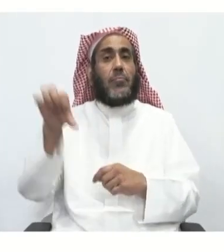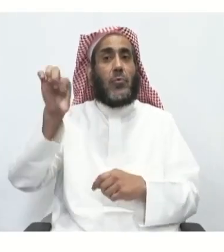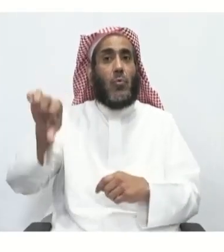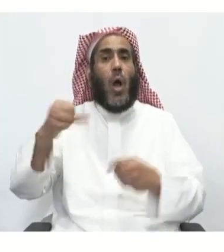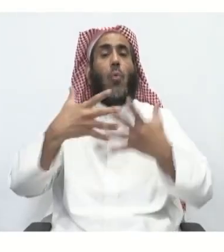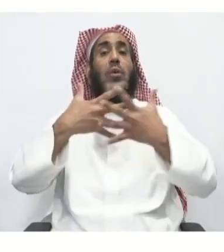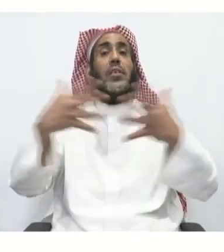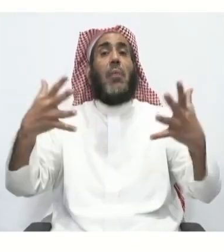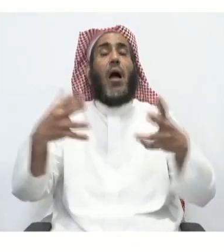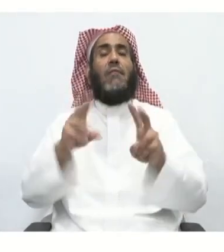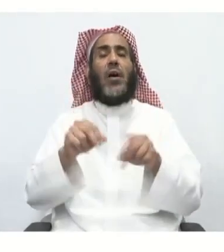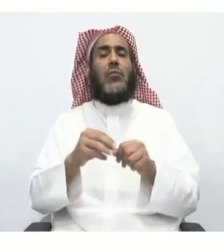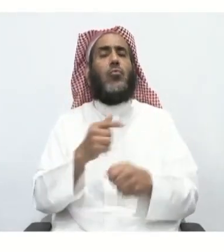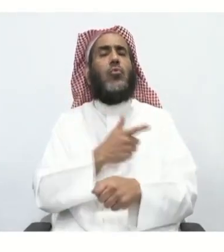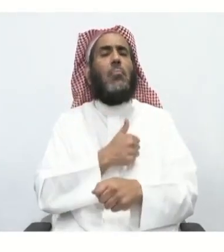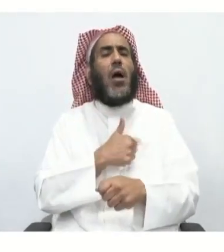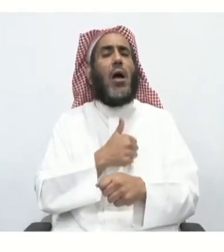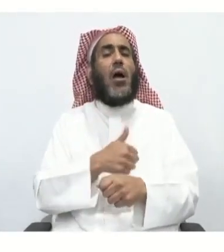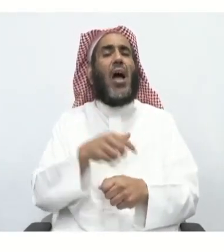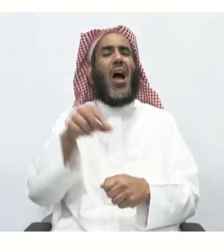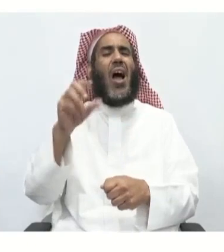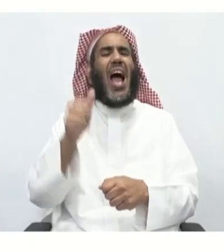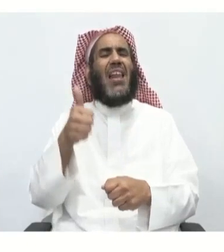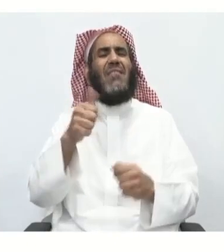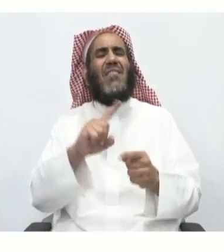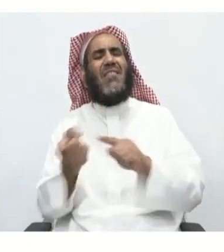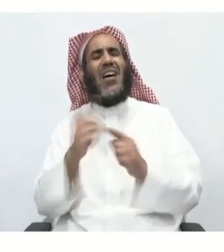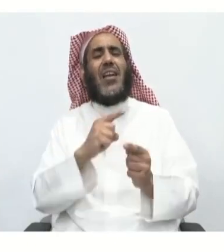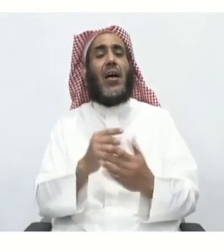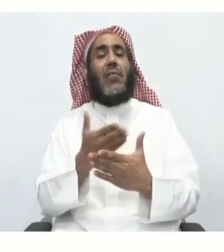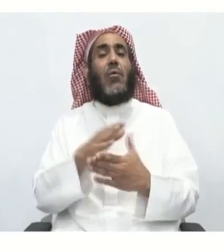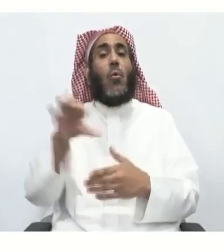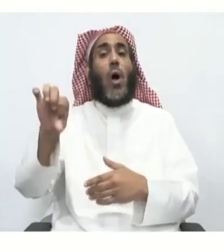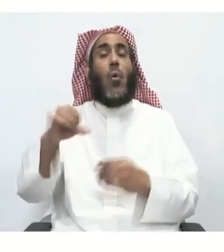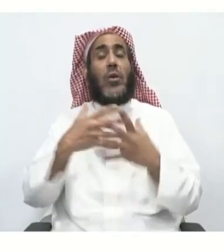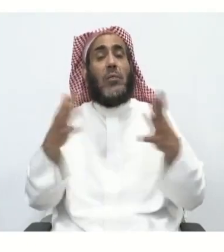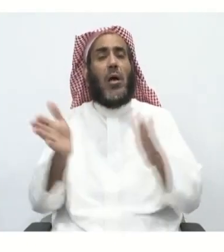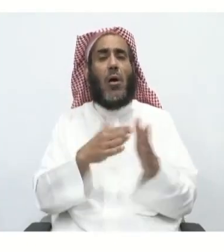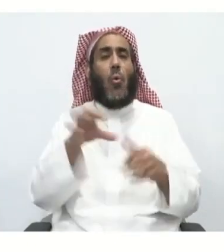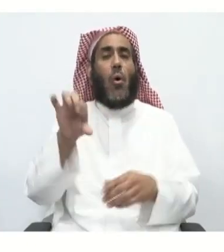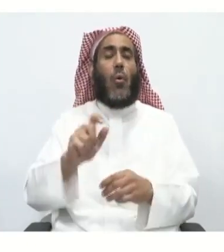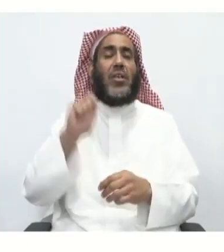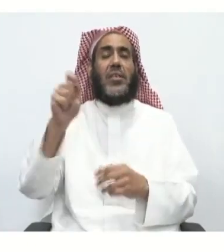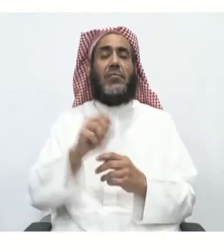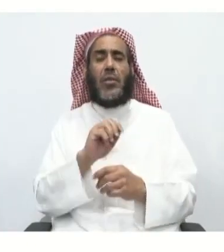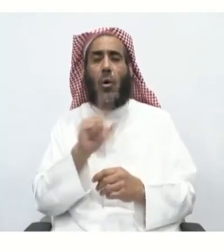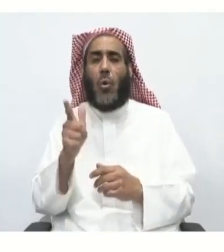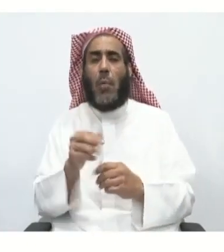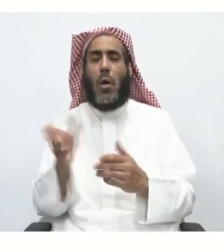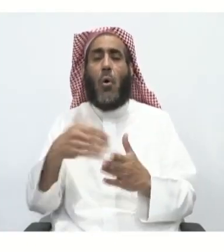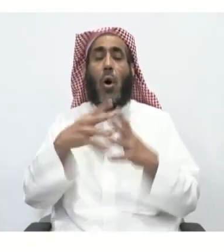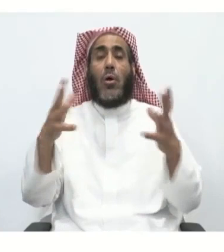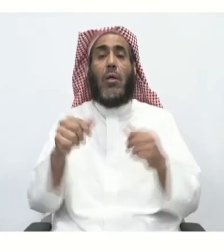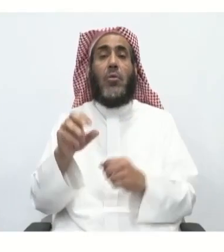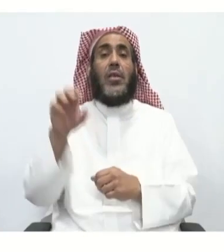الجماعه فقط سموها او سميت الف فارقه لتفرق بين واو الجماعه والواو الاخرى وال الواو الاصليه فتقول هنا بعد واو الجماعه في